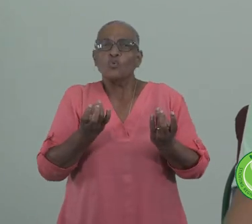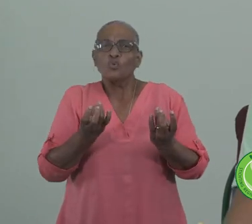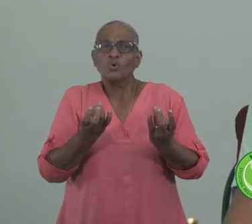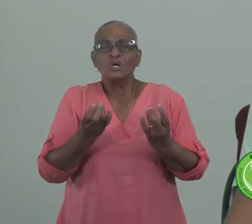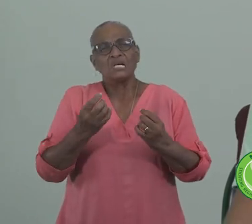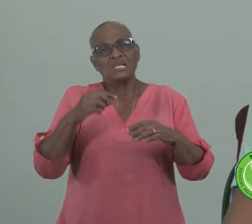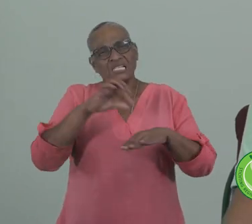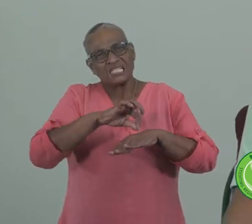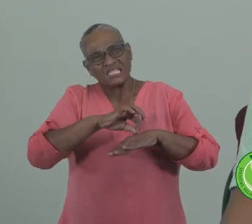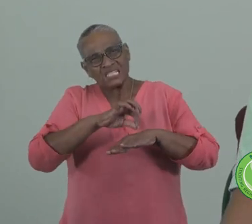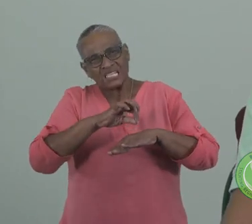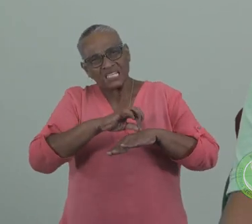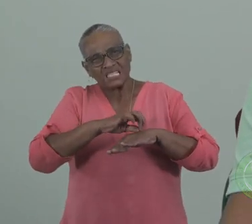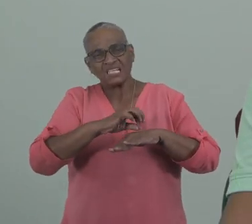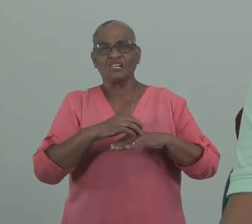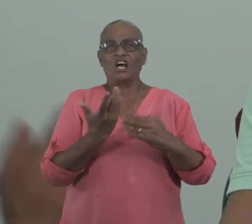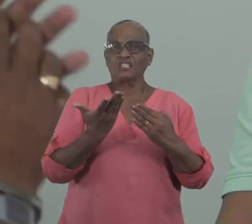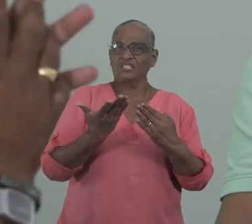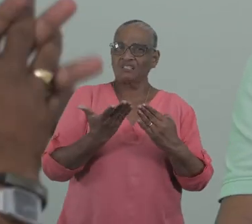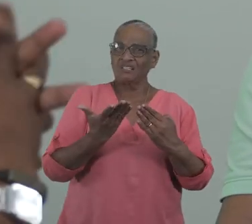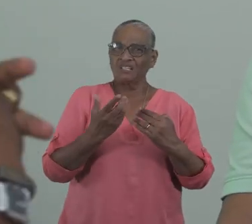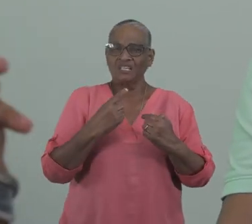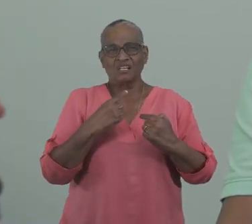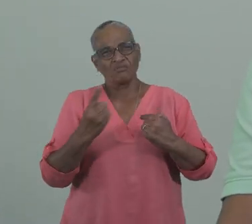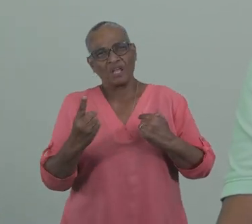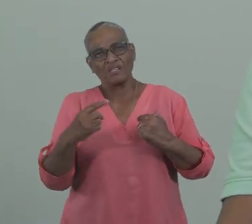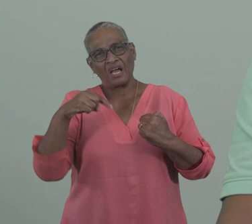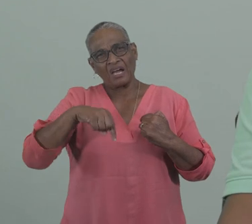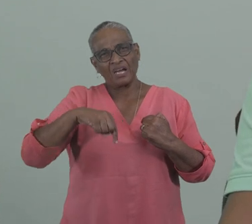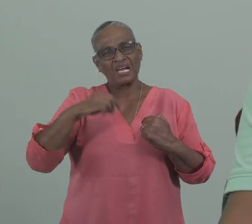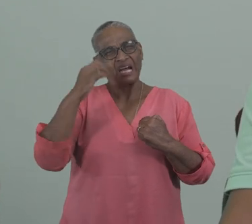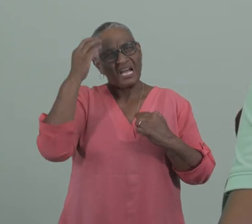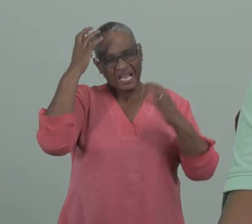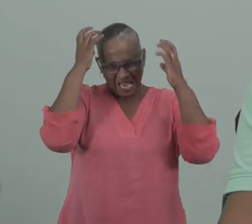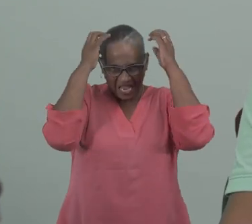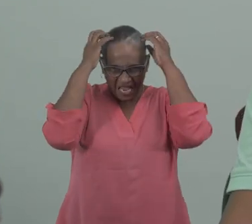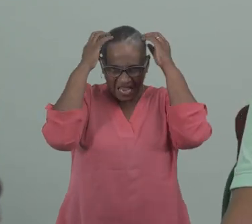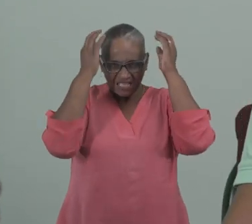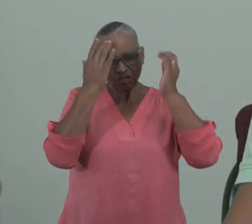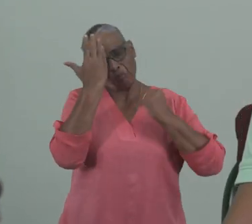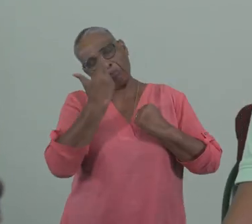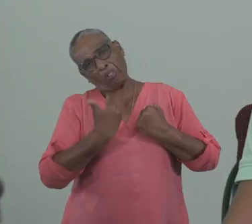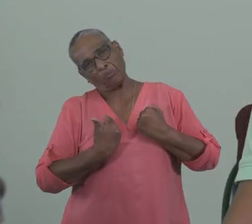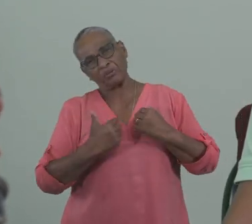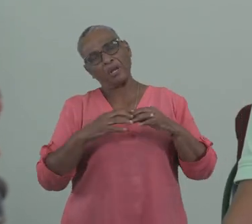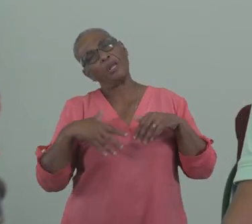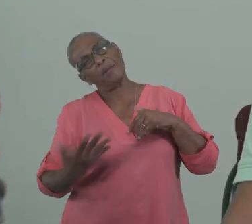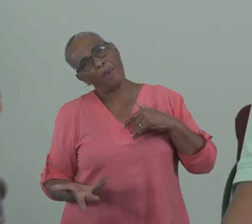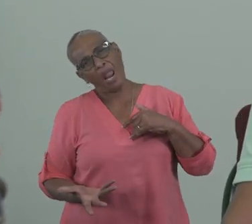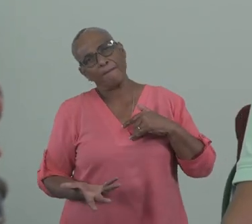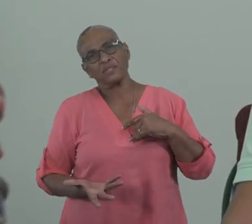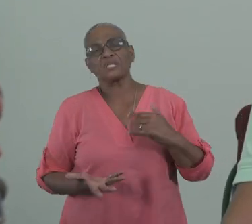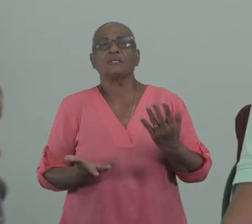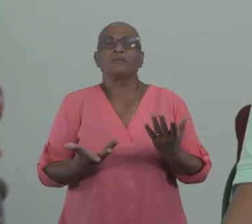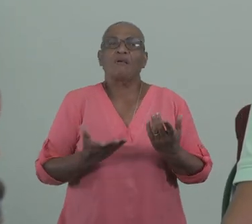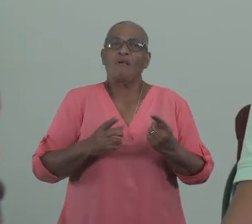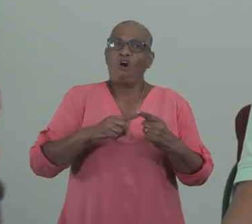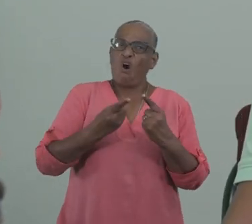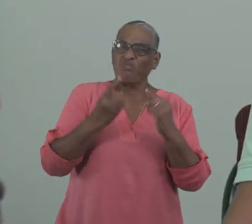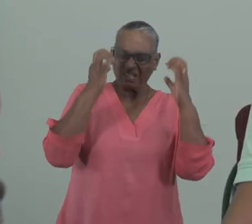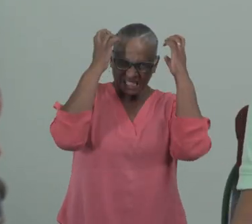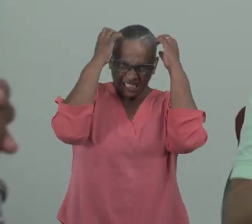bijvoorbeeld ziektes als herlijk. Leg zou het actie de hersenberoerte, maar ook epilepsie, fadonsiki,